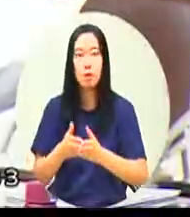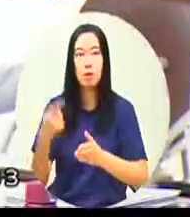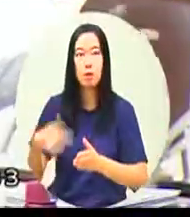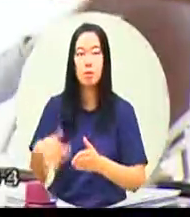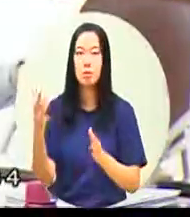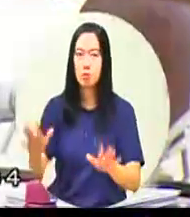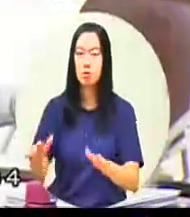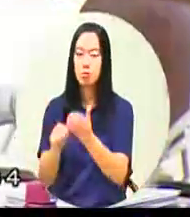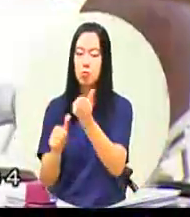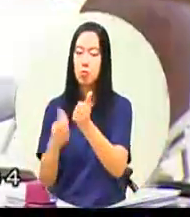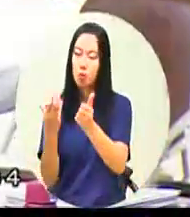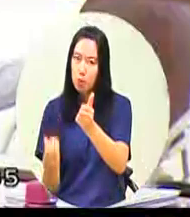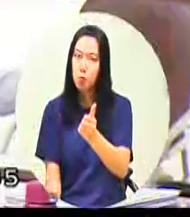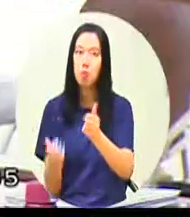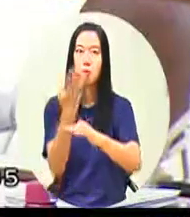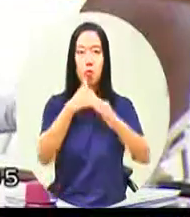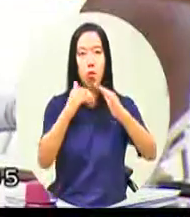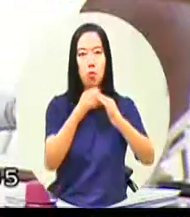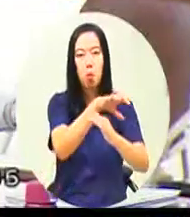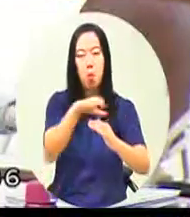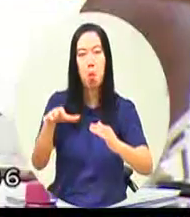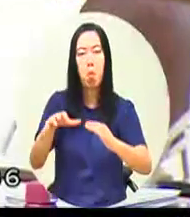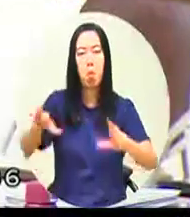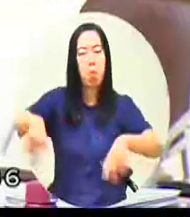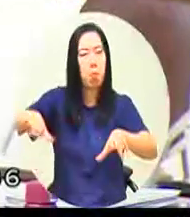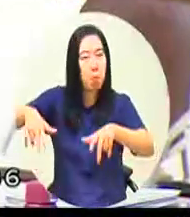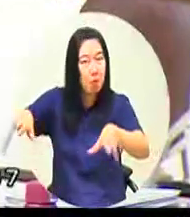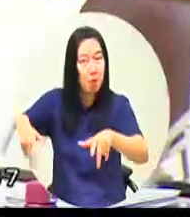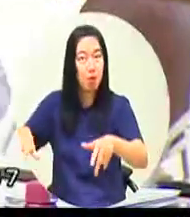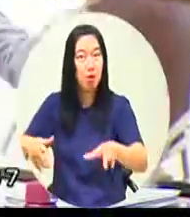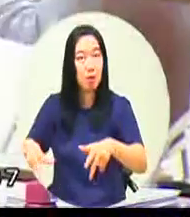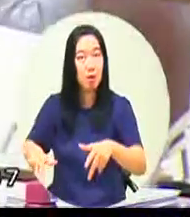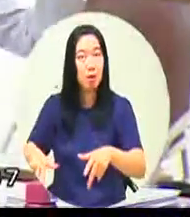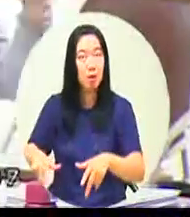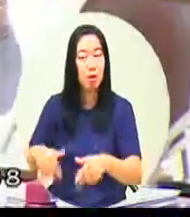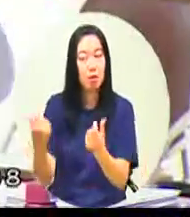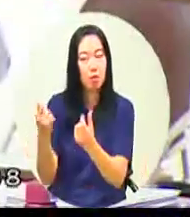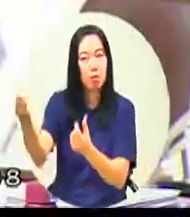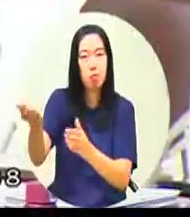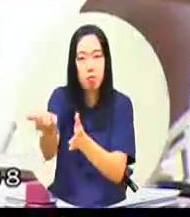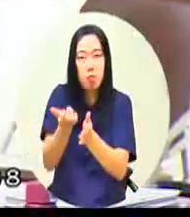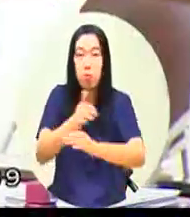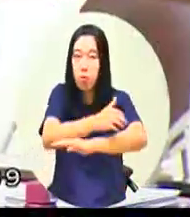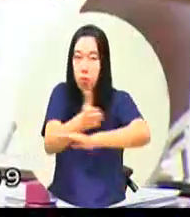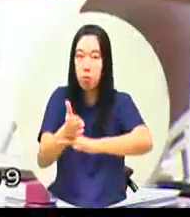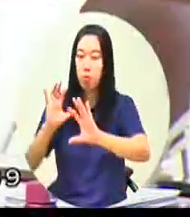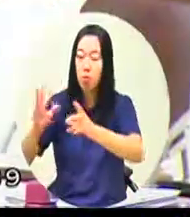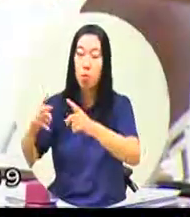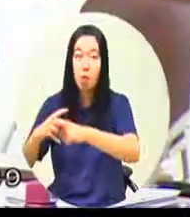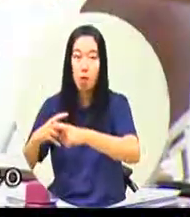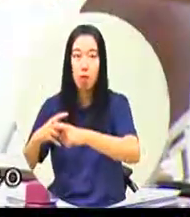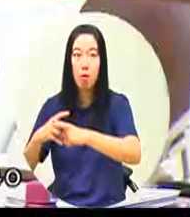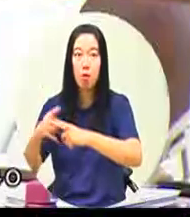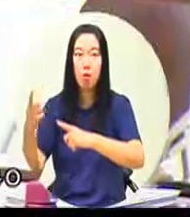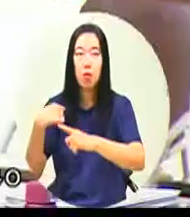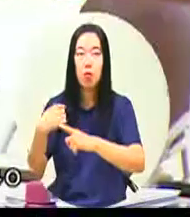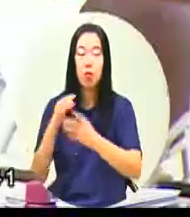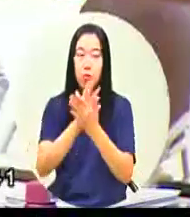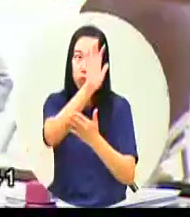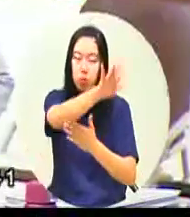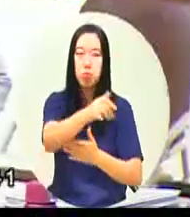子化，很多的校园都是空荡荡。那他的像我们前镇国小，改天我会